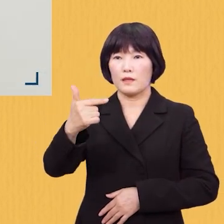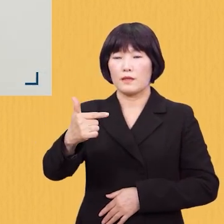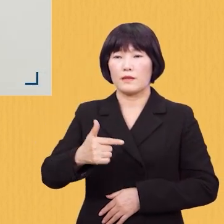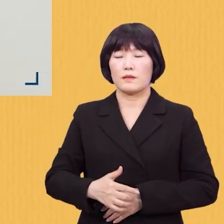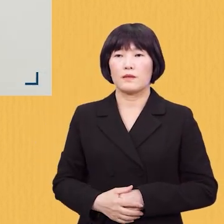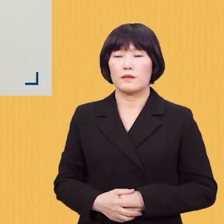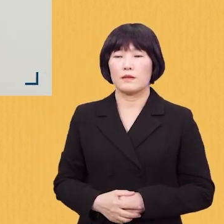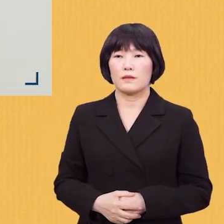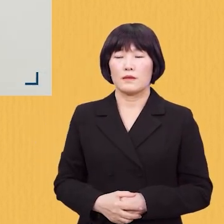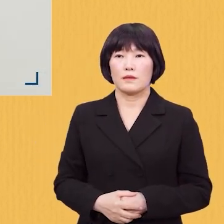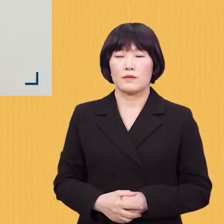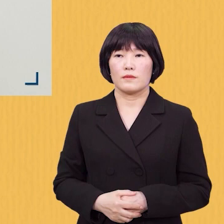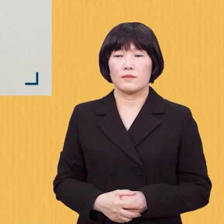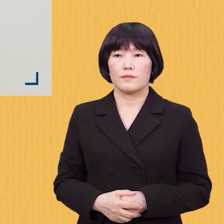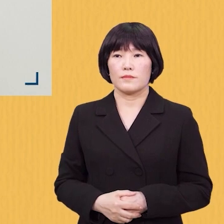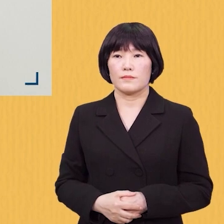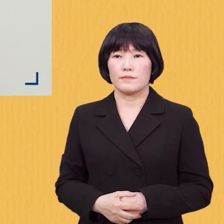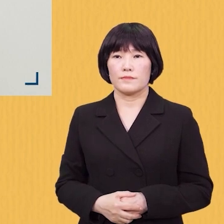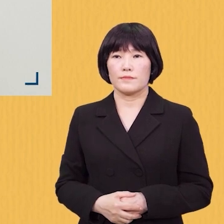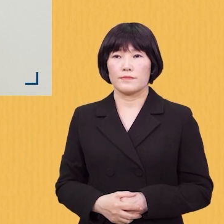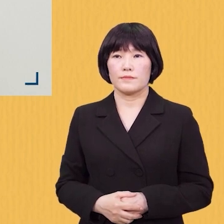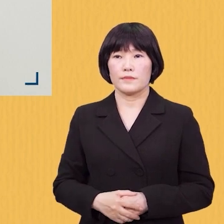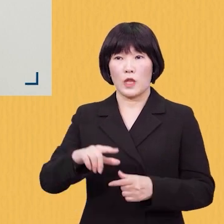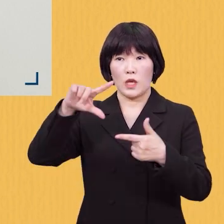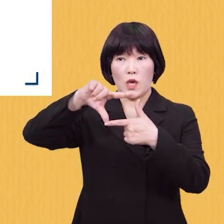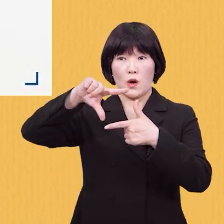경상남도 장애인 종합복지관 배준선님,